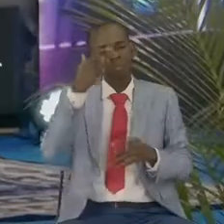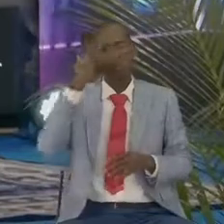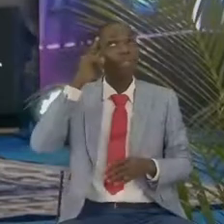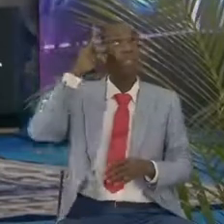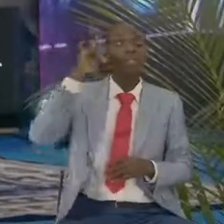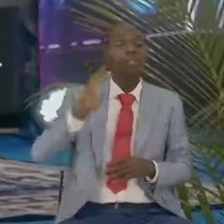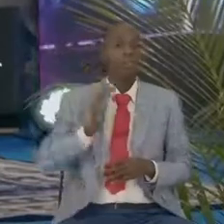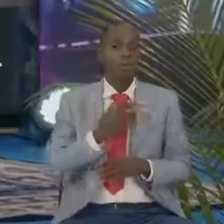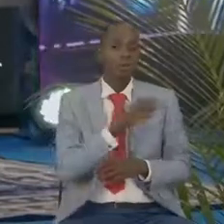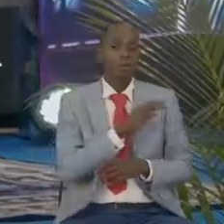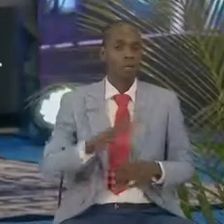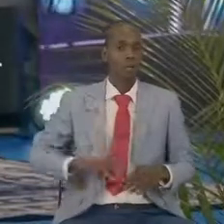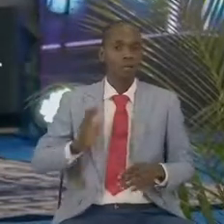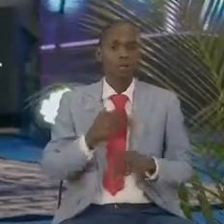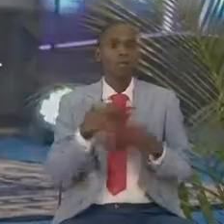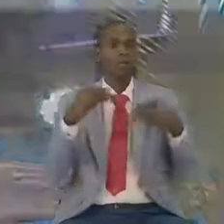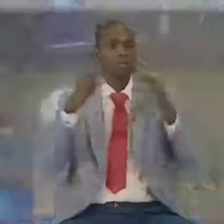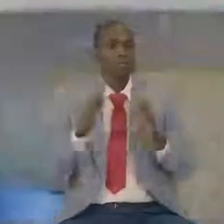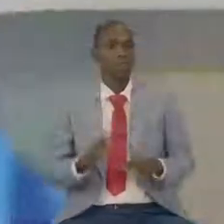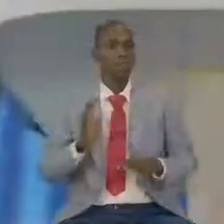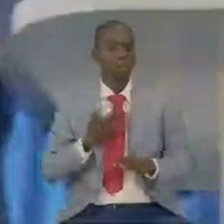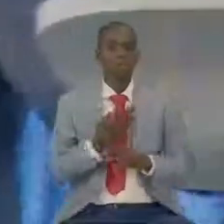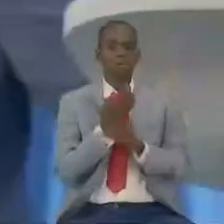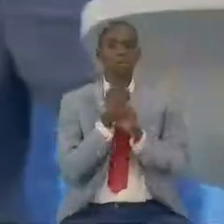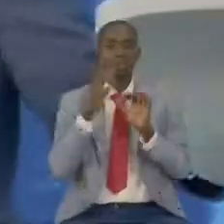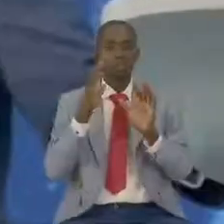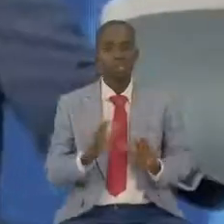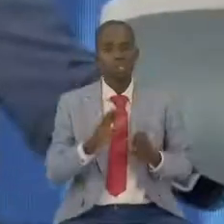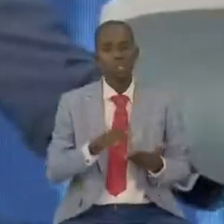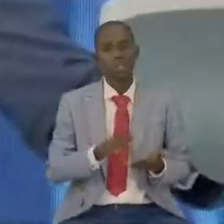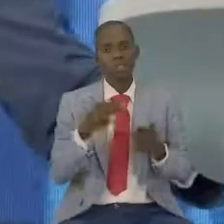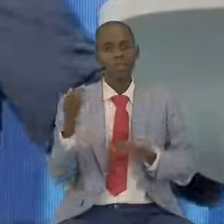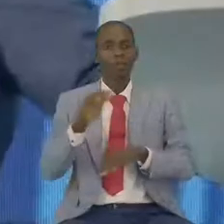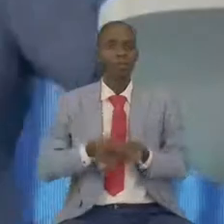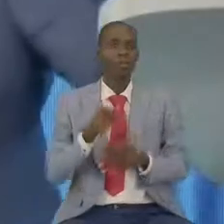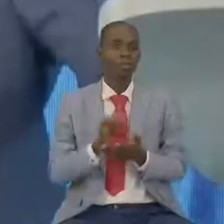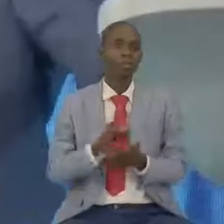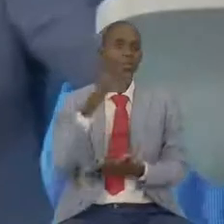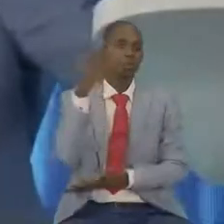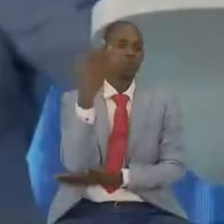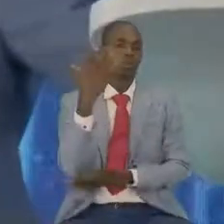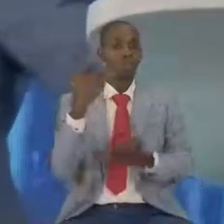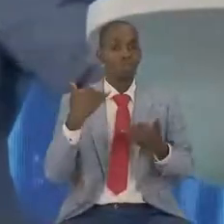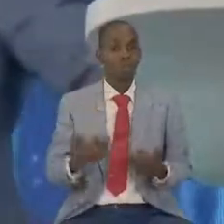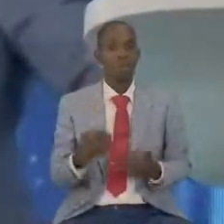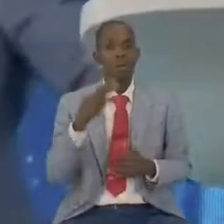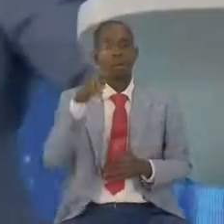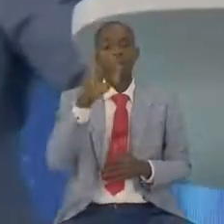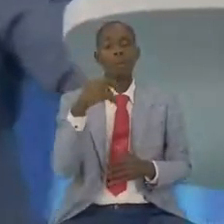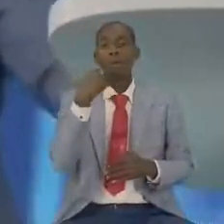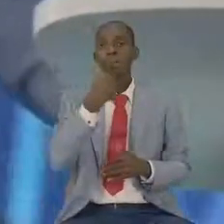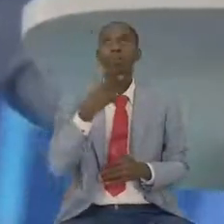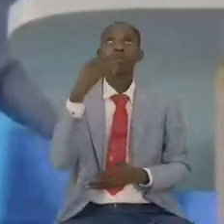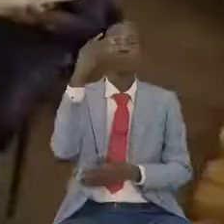notre guérisseur, lui, notre Rédempteur, est mort sur ce bois. Maintenant, par ses maîtrises, je suis